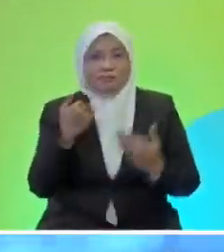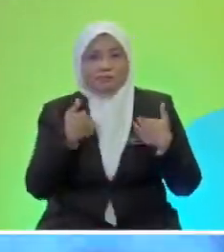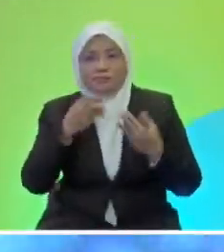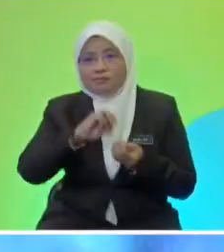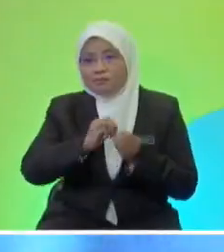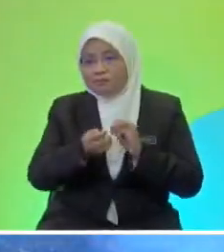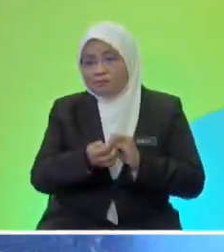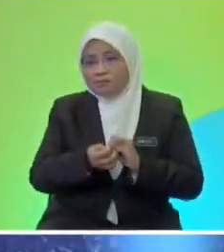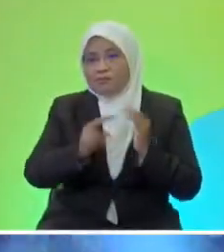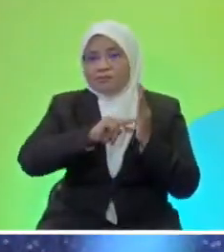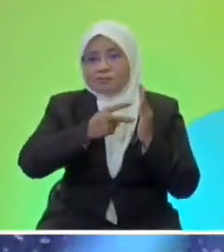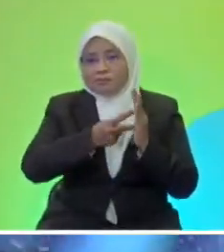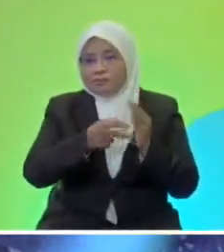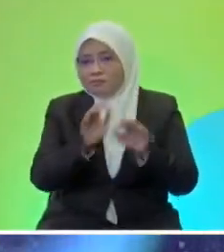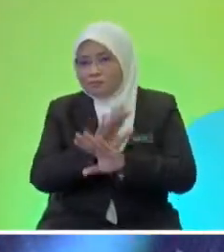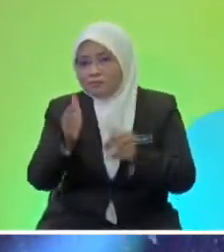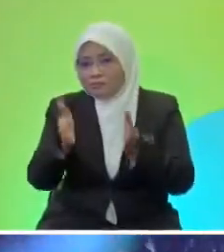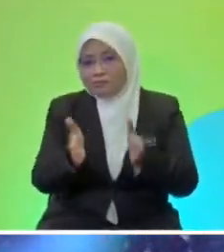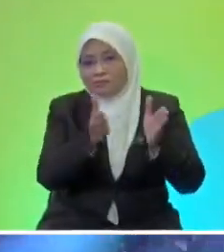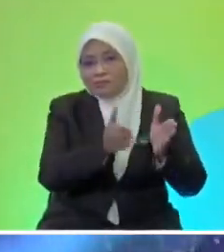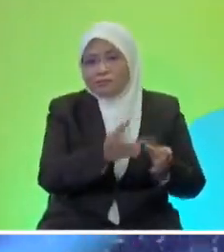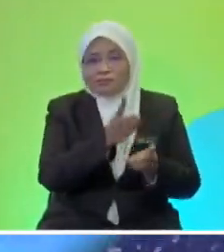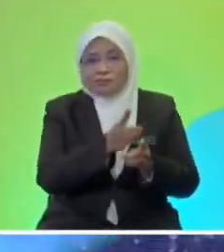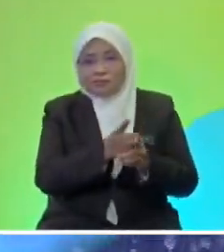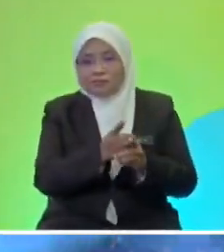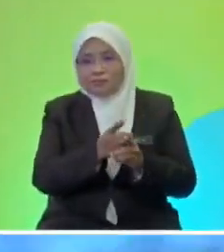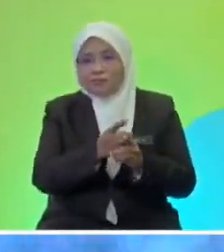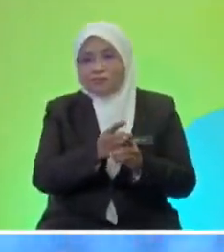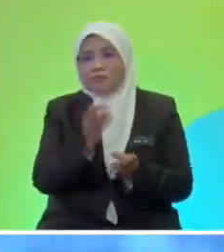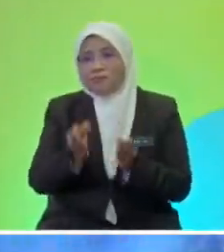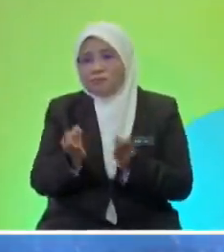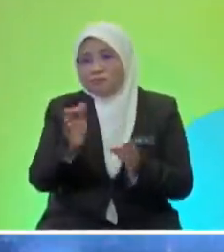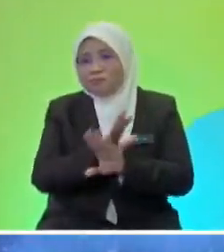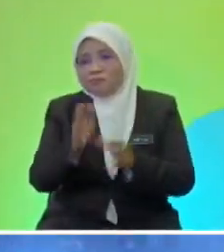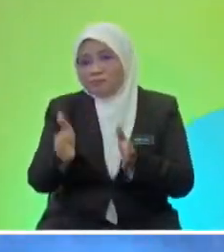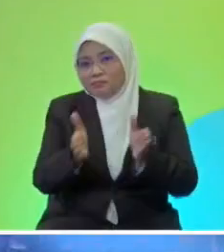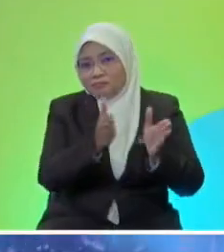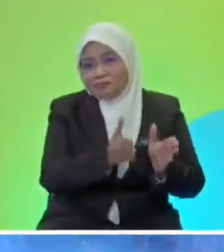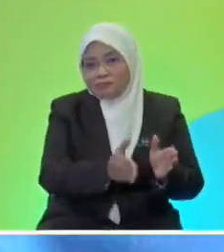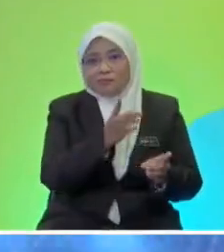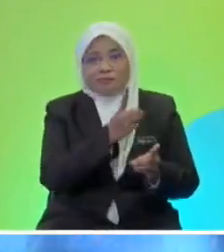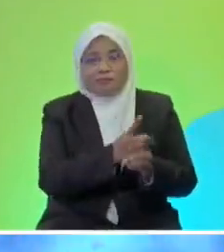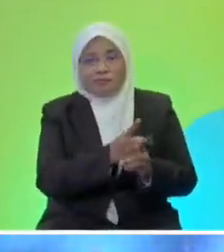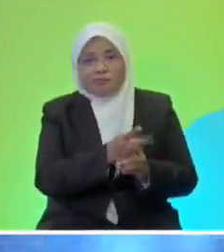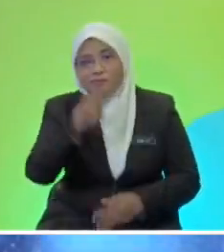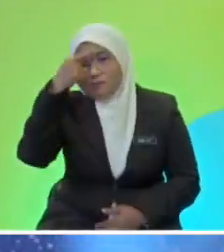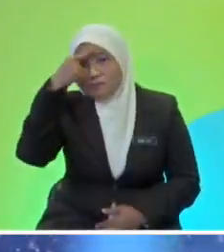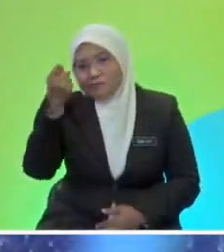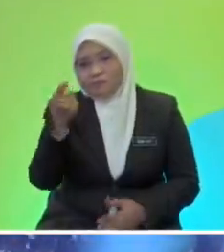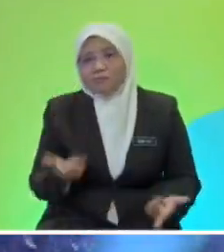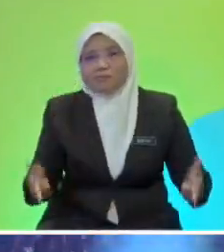dia tidak disusun dengan betul oke aku pilih tidak tersusun dengan betul maka akan berlakunya mutasi